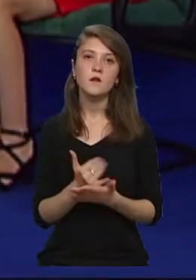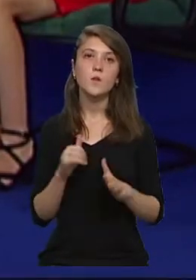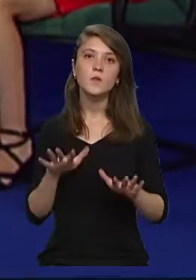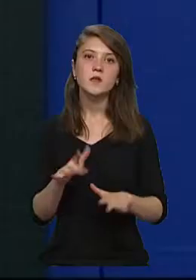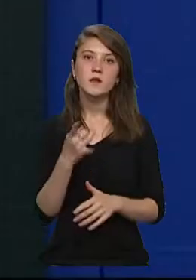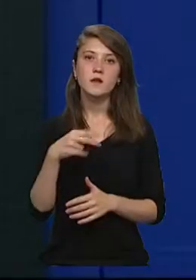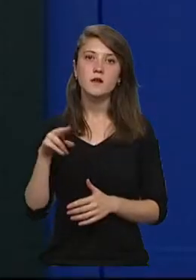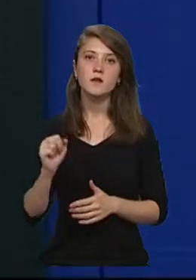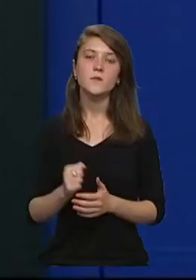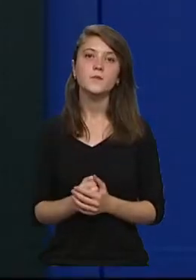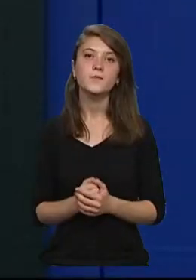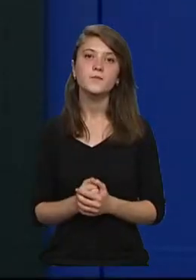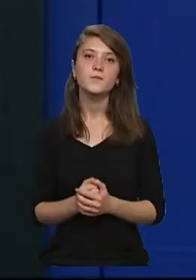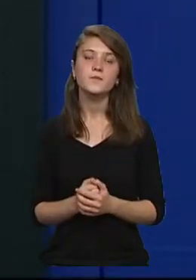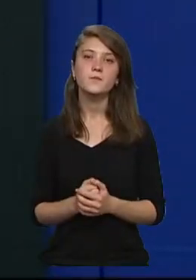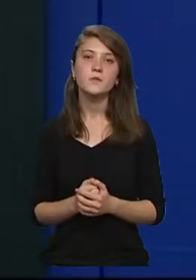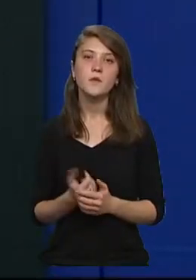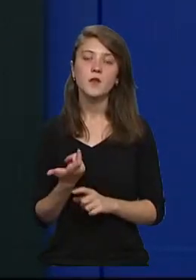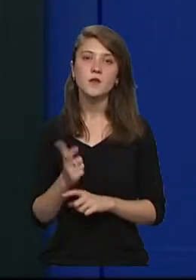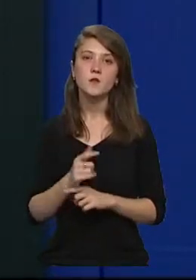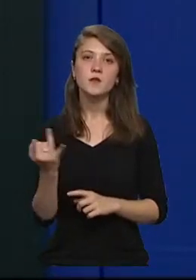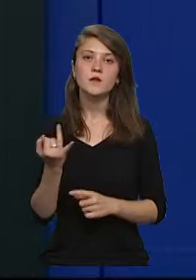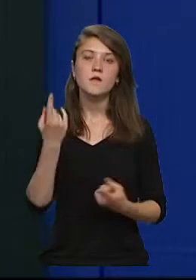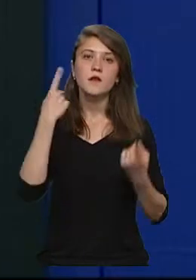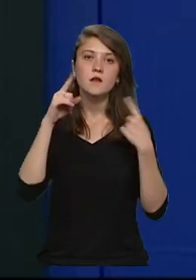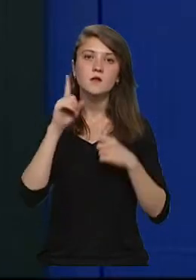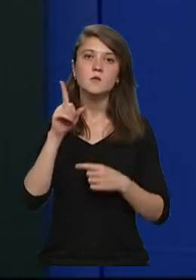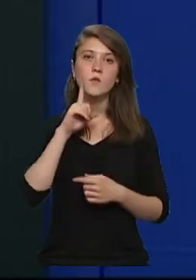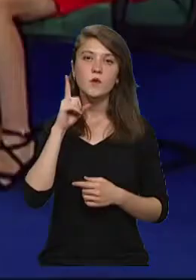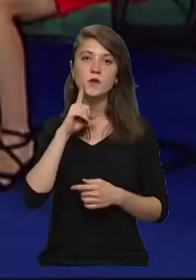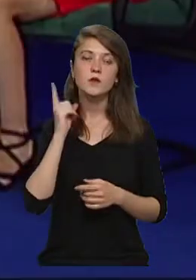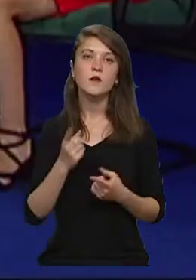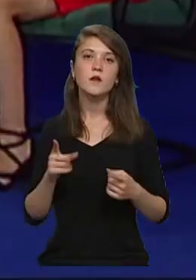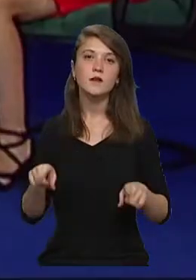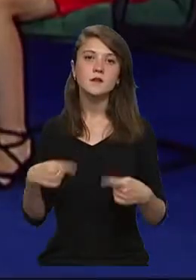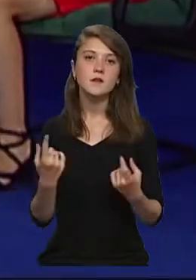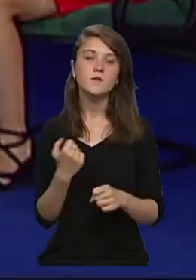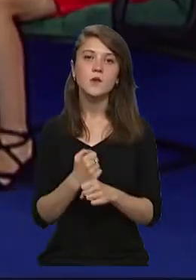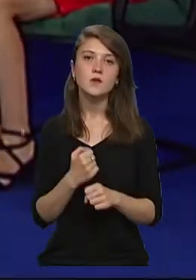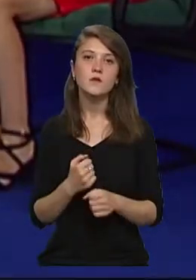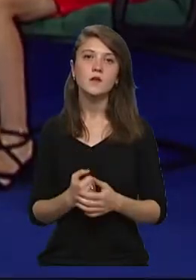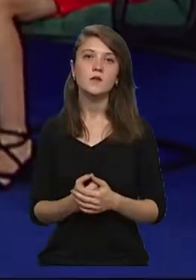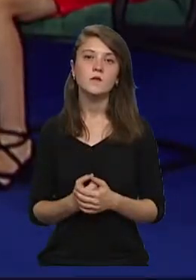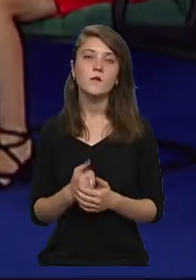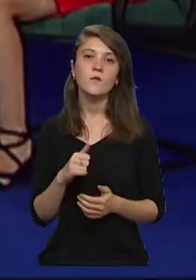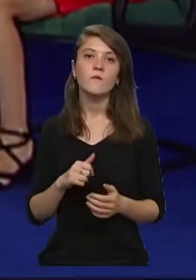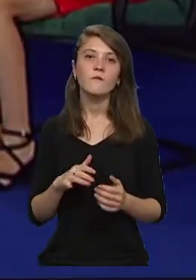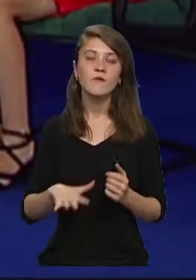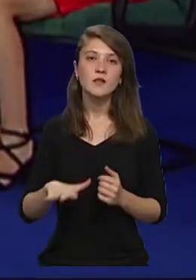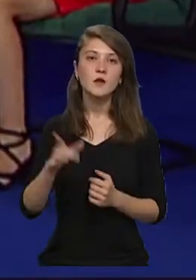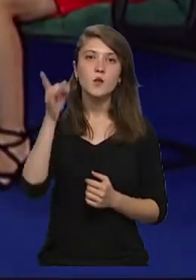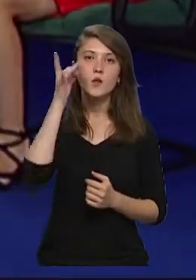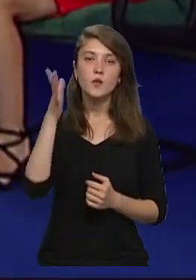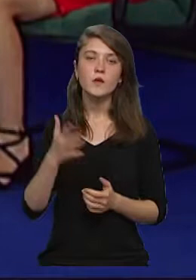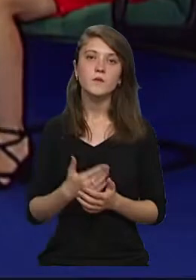раді. І, до речі, дуже цікава ідея, щоб молодіжна організація працювала от у відділі культури. Ми так само